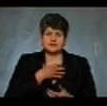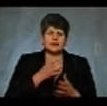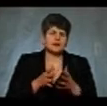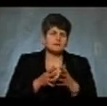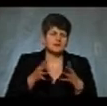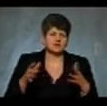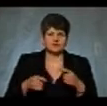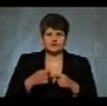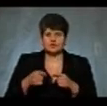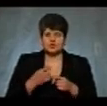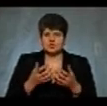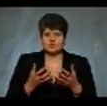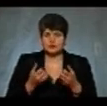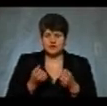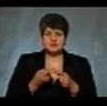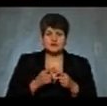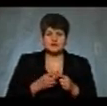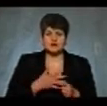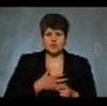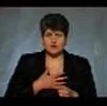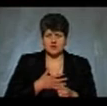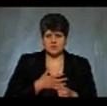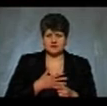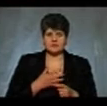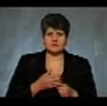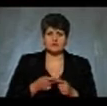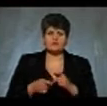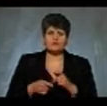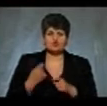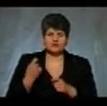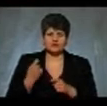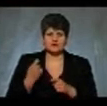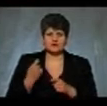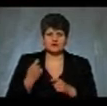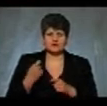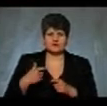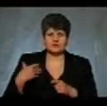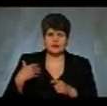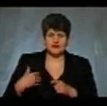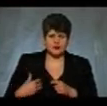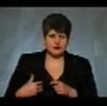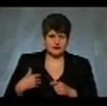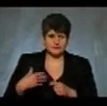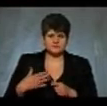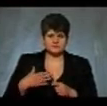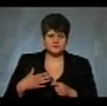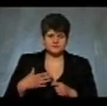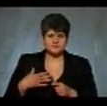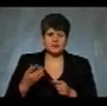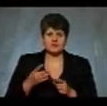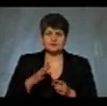Найбільше пошкодження отримала це грудна клітка, пошкодження верхньої долі правої легені, в якому